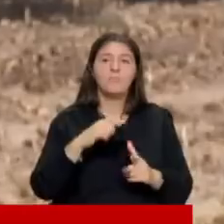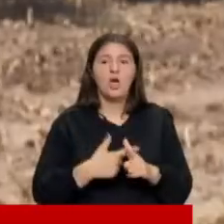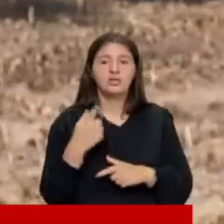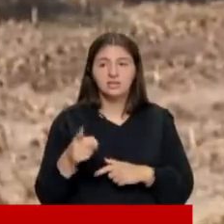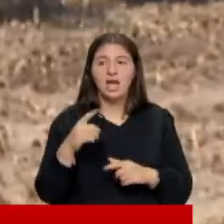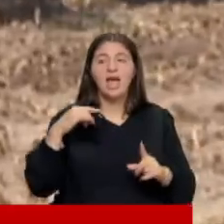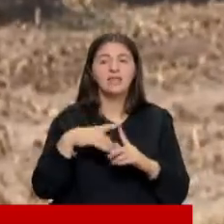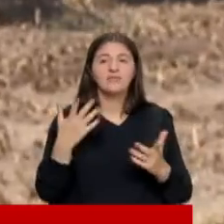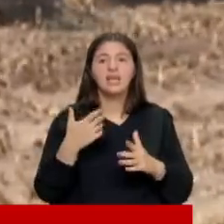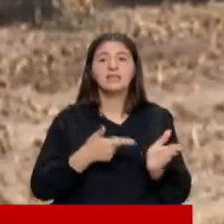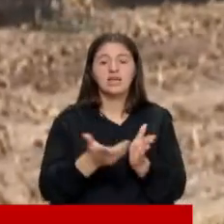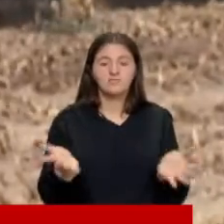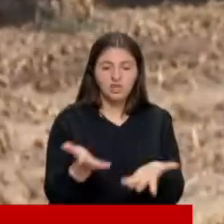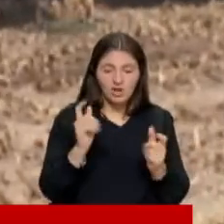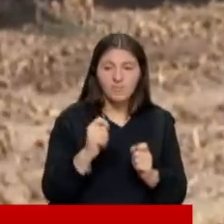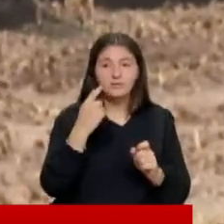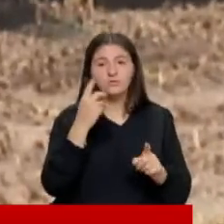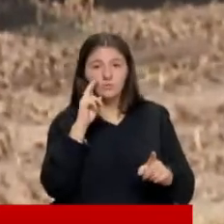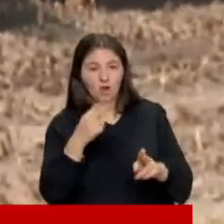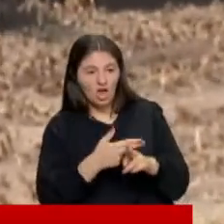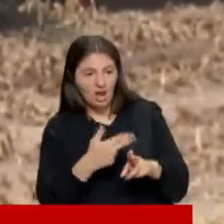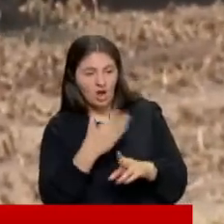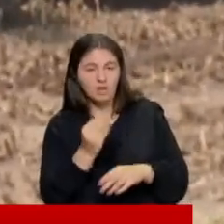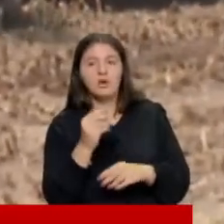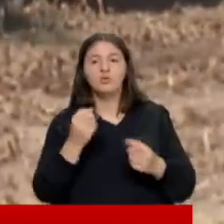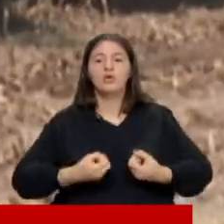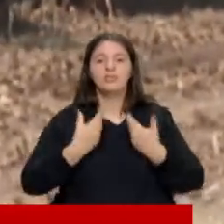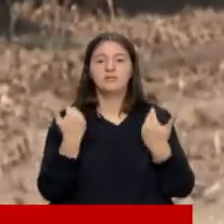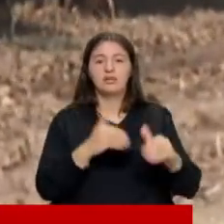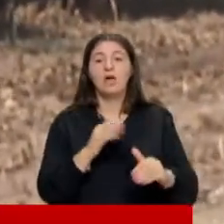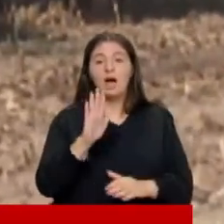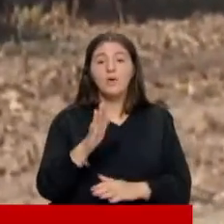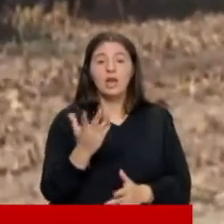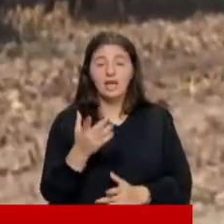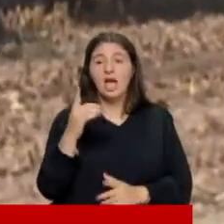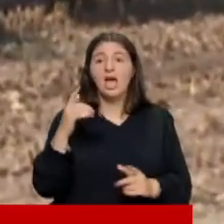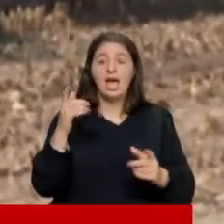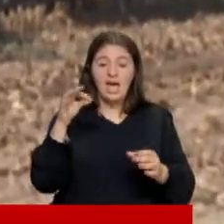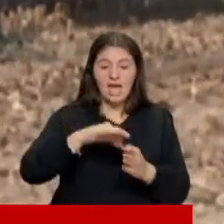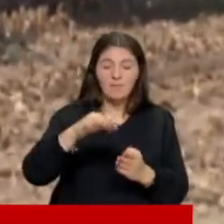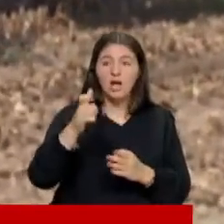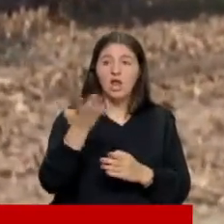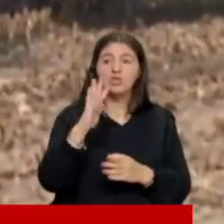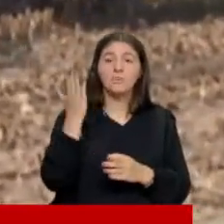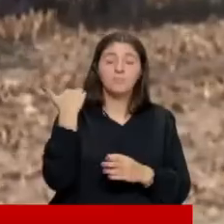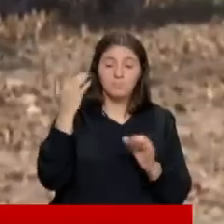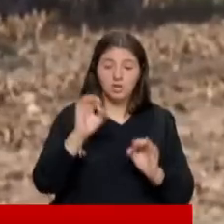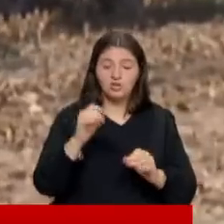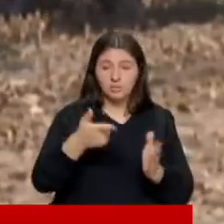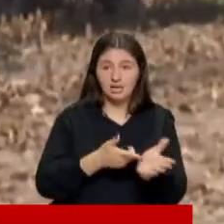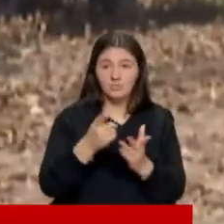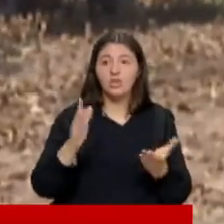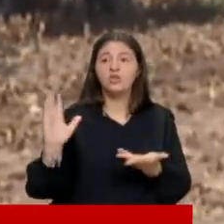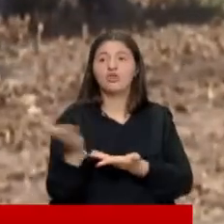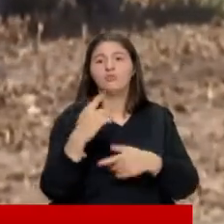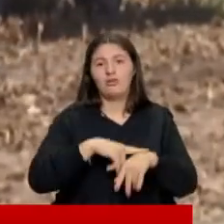projesine amaç tarımı teşvik etmek özendirmek üretimi desteklemek Öyle ki eki ve ayları